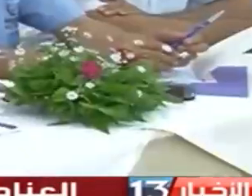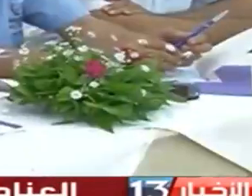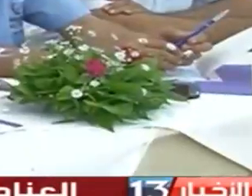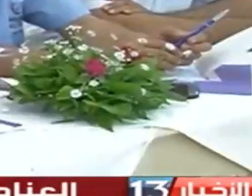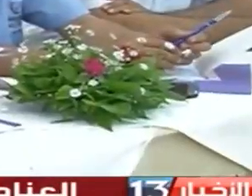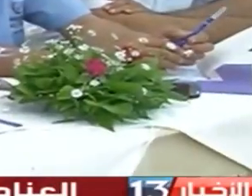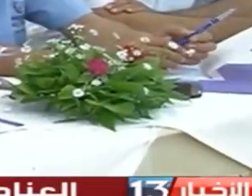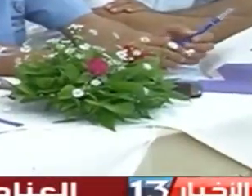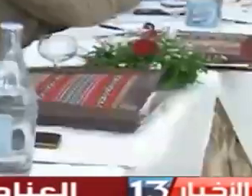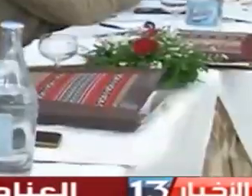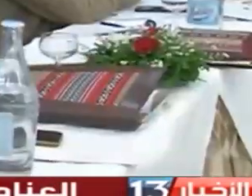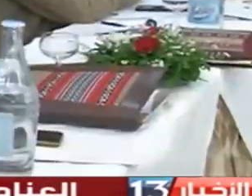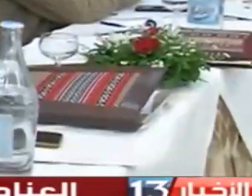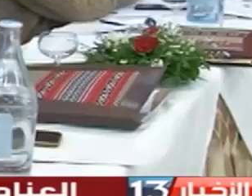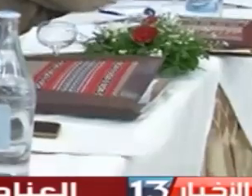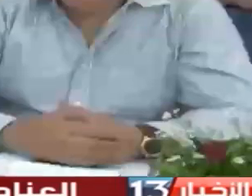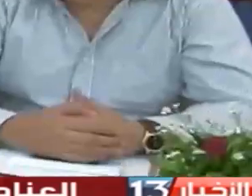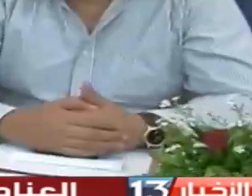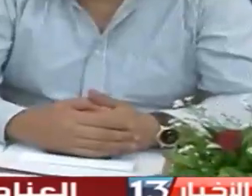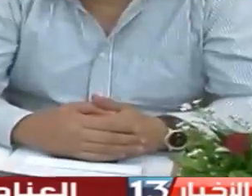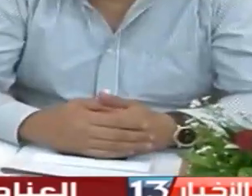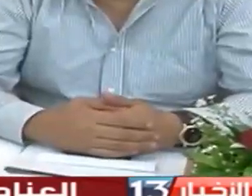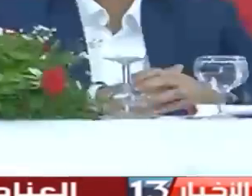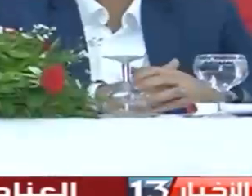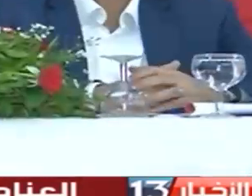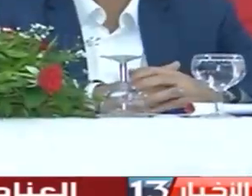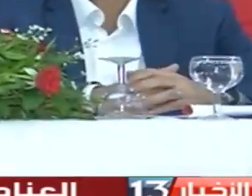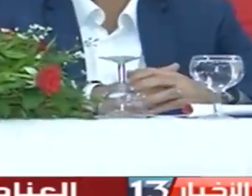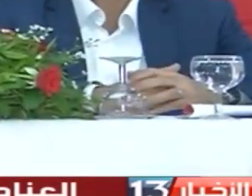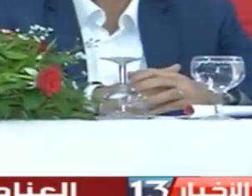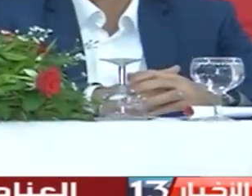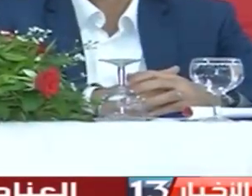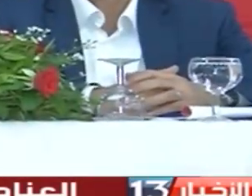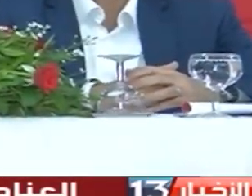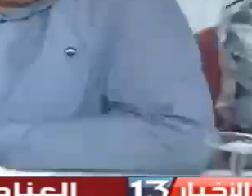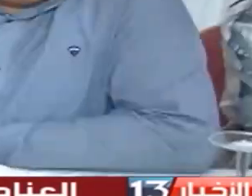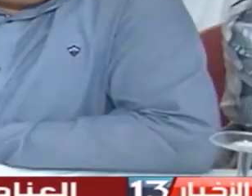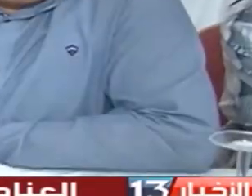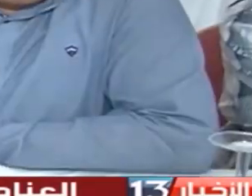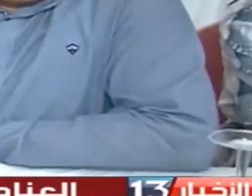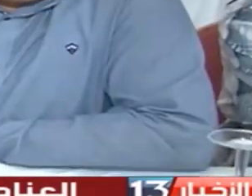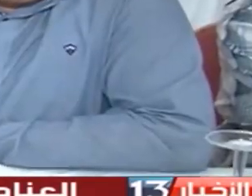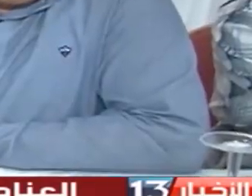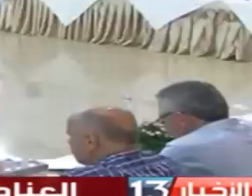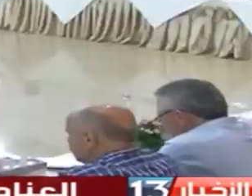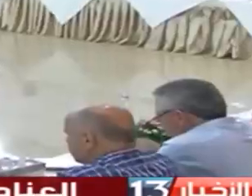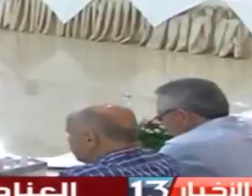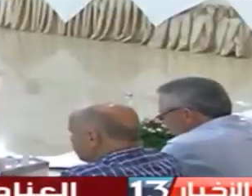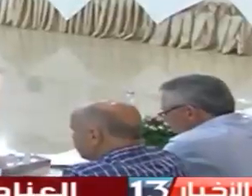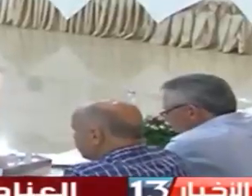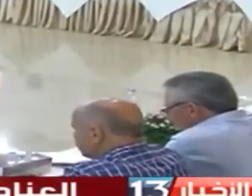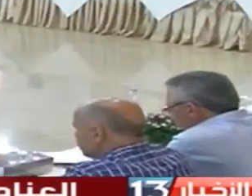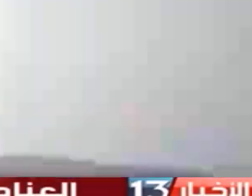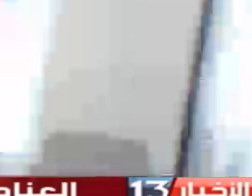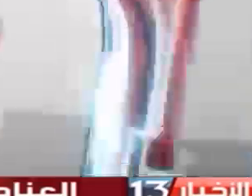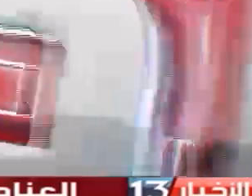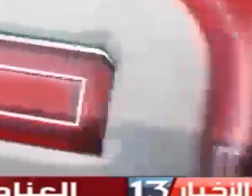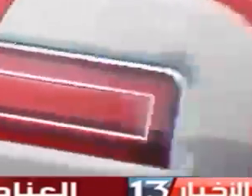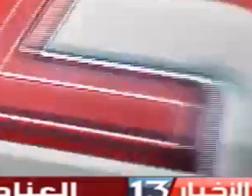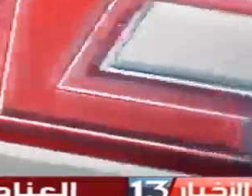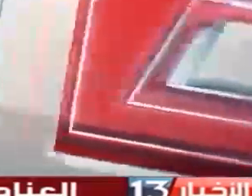اجتماعا بالحمامات، وعلى طاولة نقاش الوضع العام في البلاد وملف المفاوضات الاجتماعية والقانون الأساسي للوظيفة